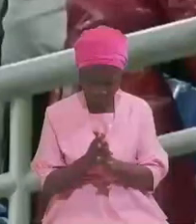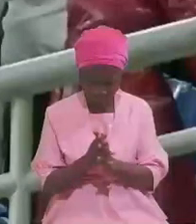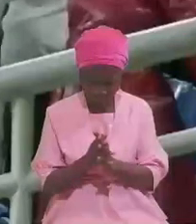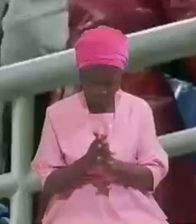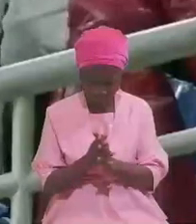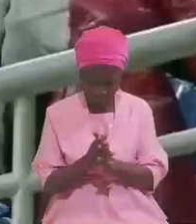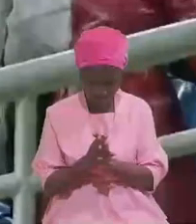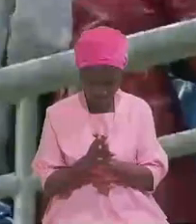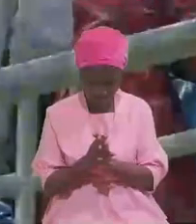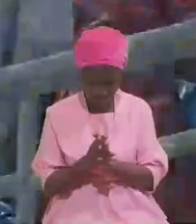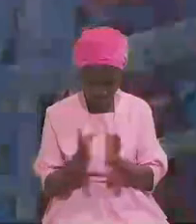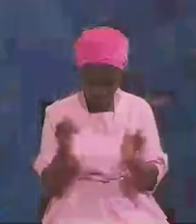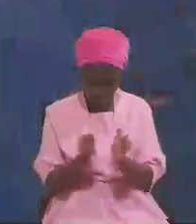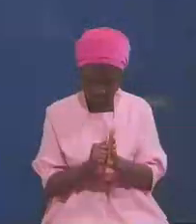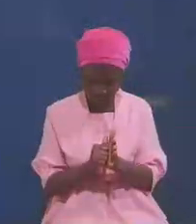Ce fibrome,